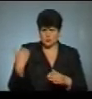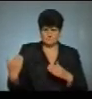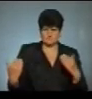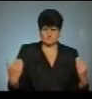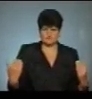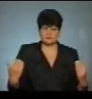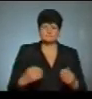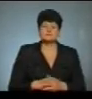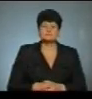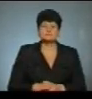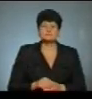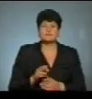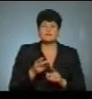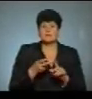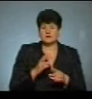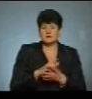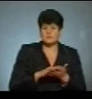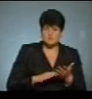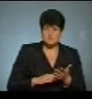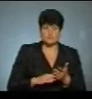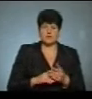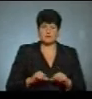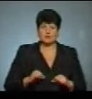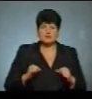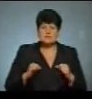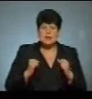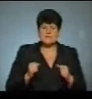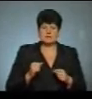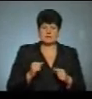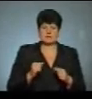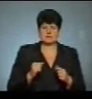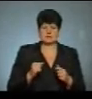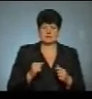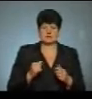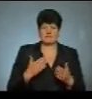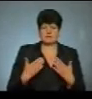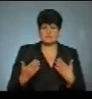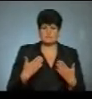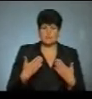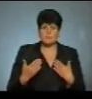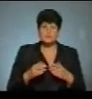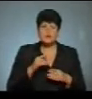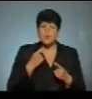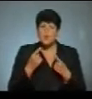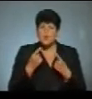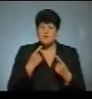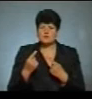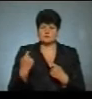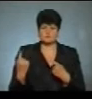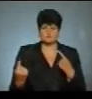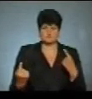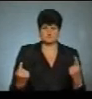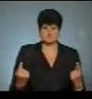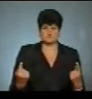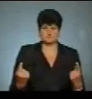в цьому. Далі, постарайтесь унормовувати взаємини між собою, проговорювати і